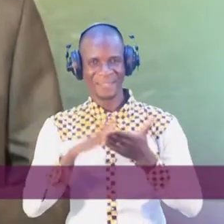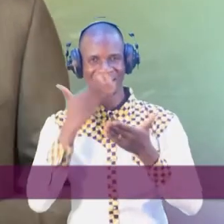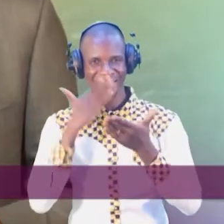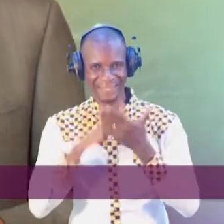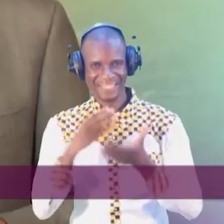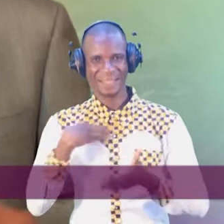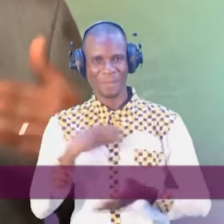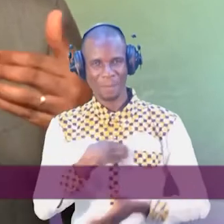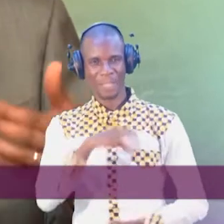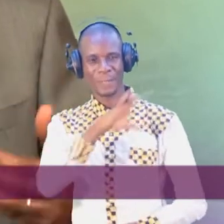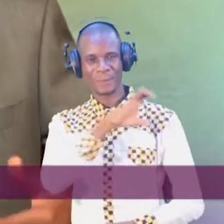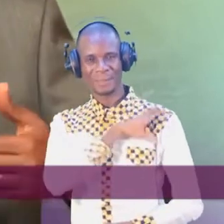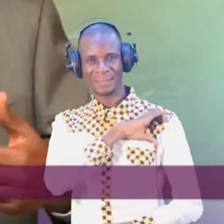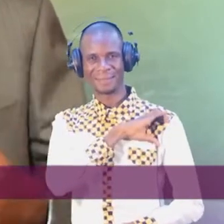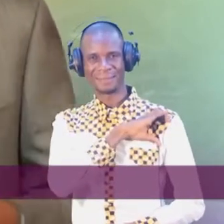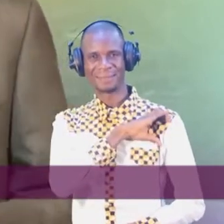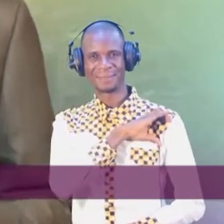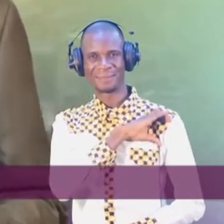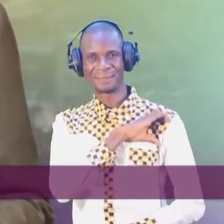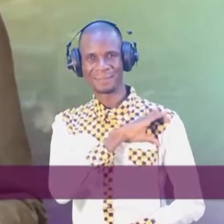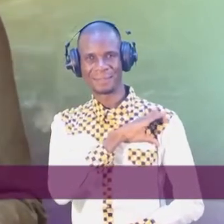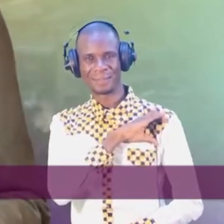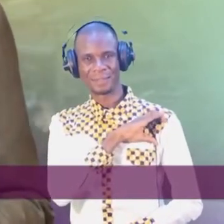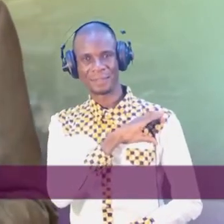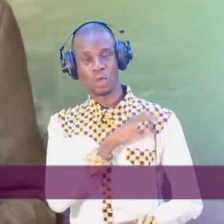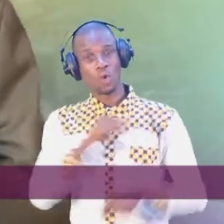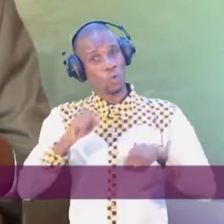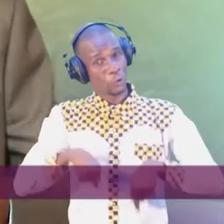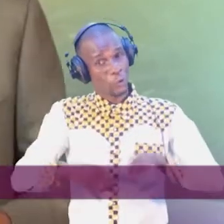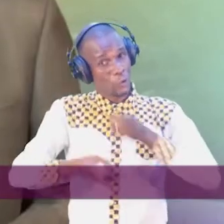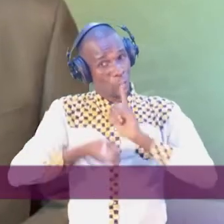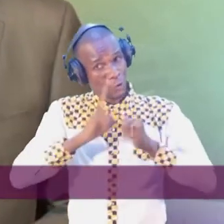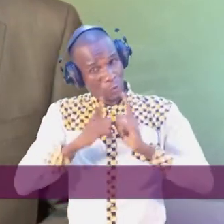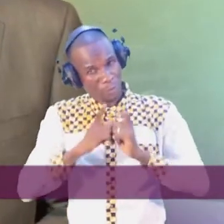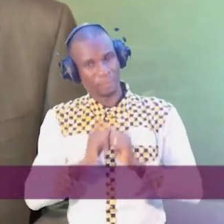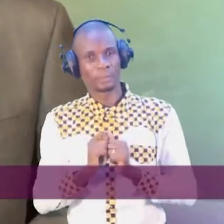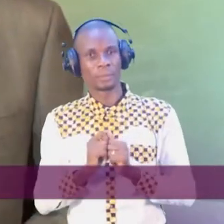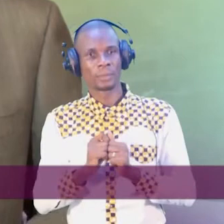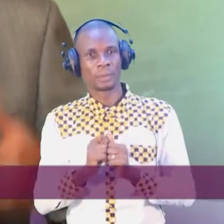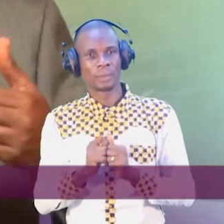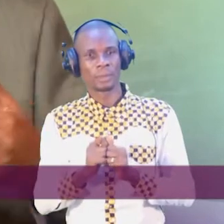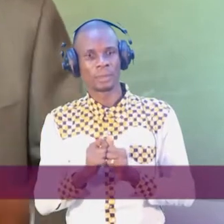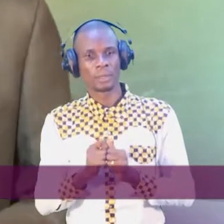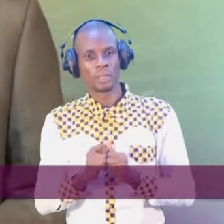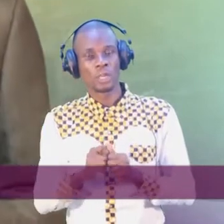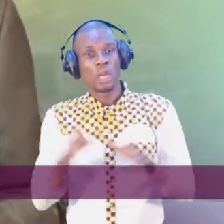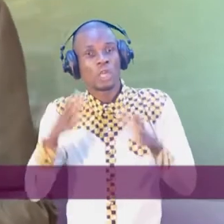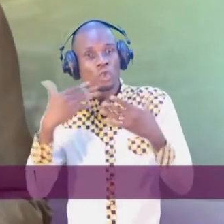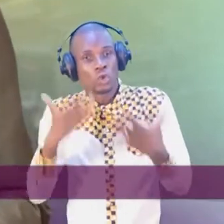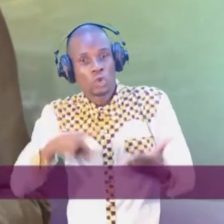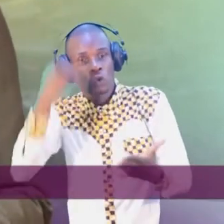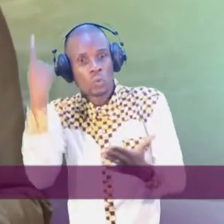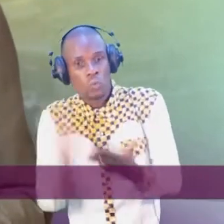lilo bana nzambe. Na mikolo yo, to silaki kobanda botambo lina biso na Yesu. Mpe na